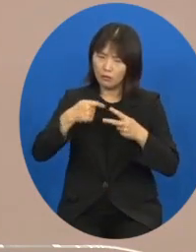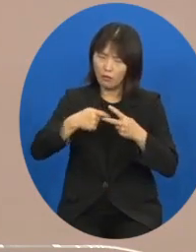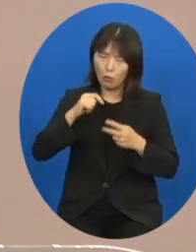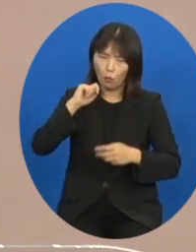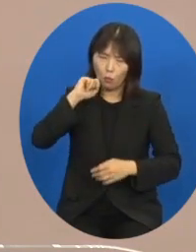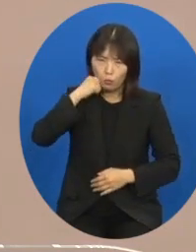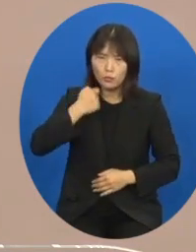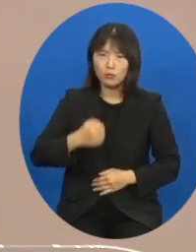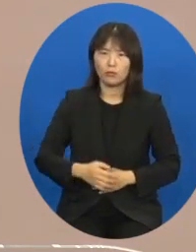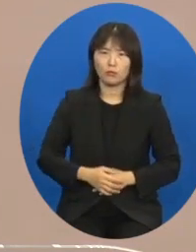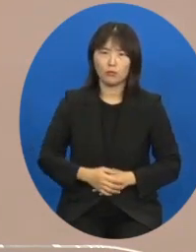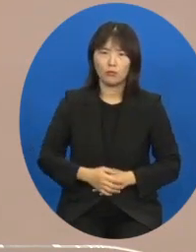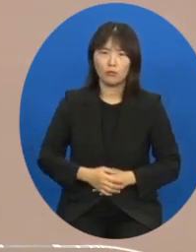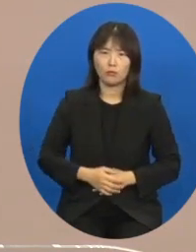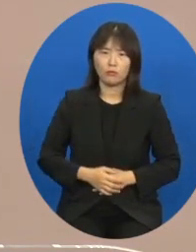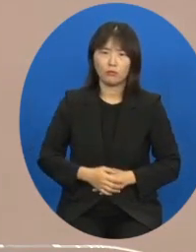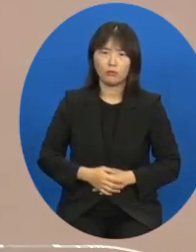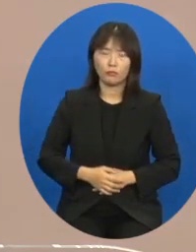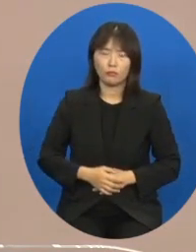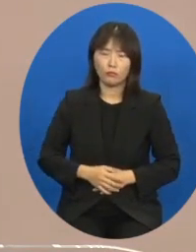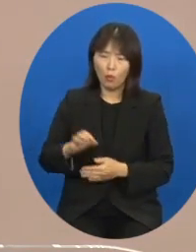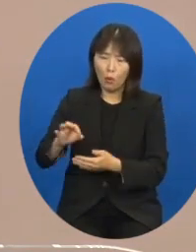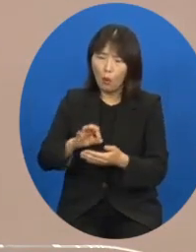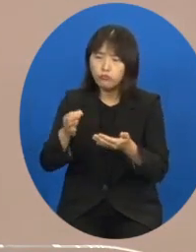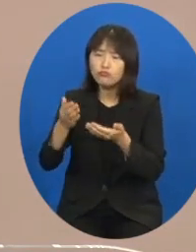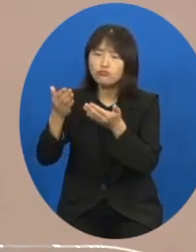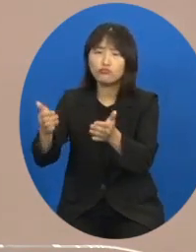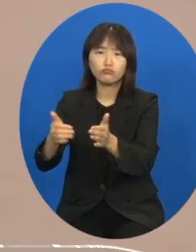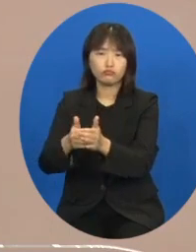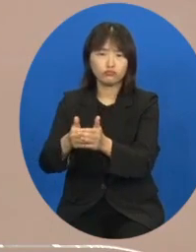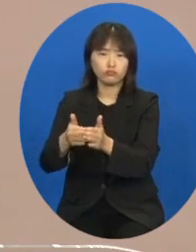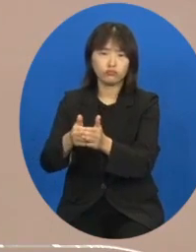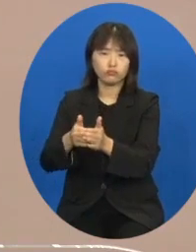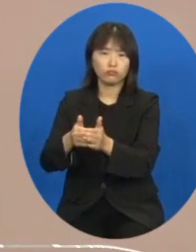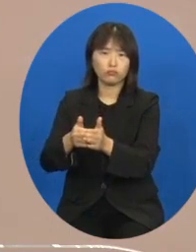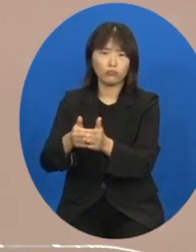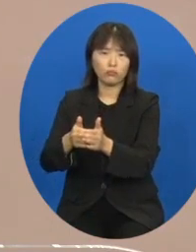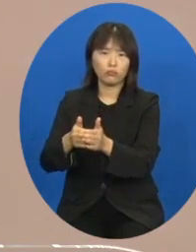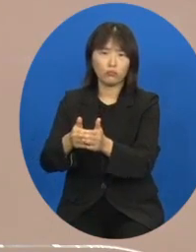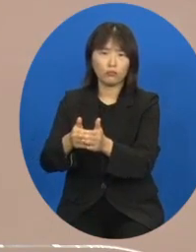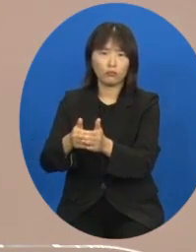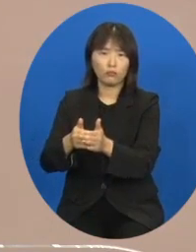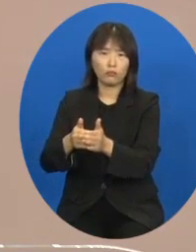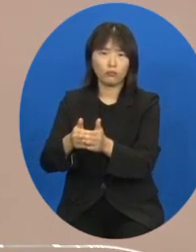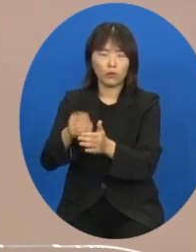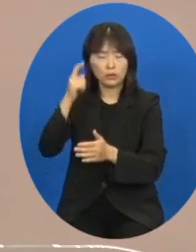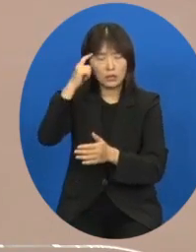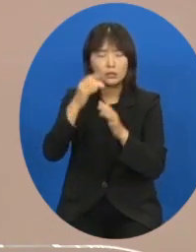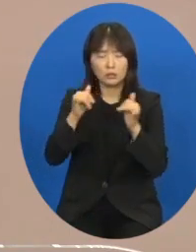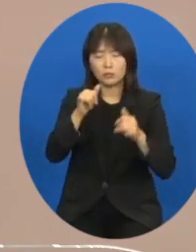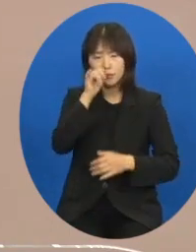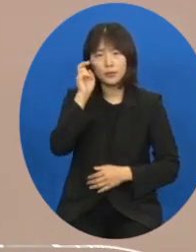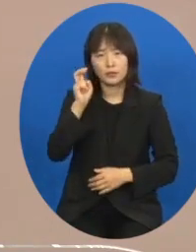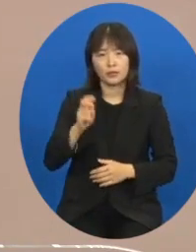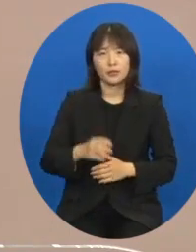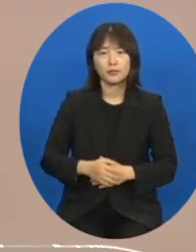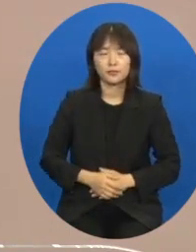된다. 아, 어떻게 해서든지 헌금한 거 아니냐. 그렇게 생각하시는 분들이 있으실